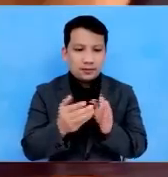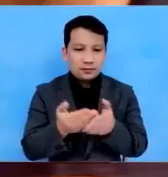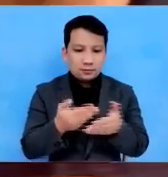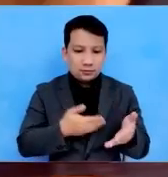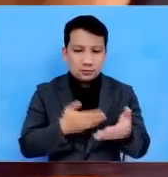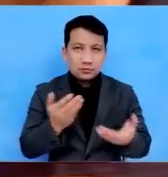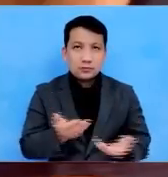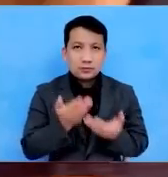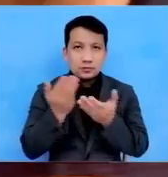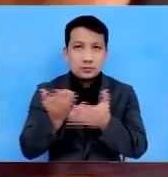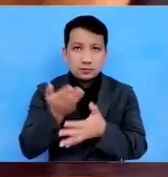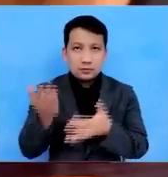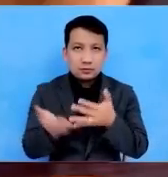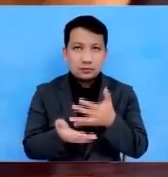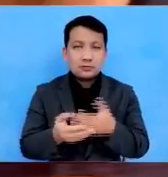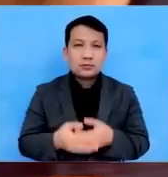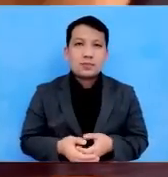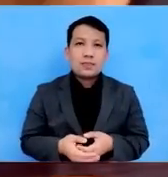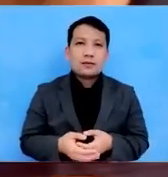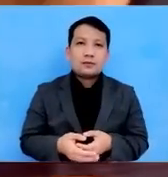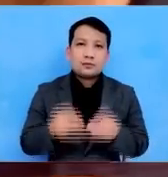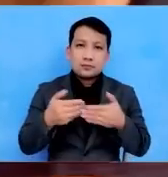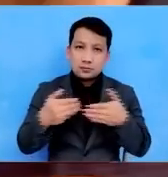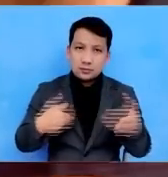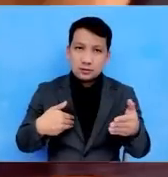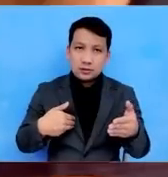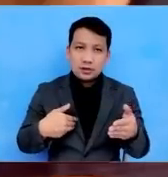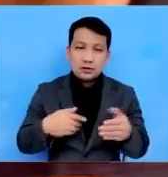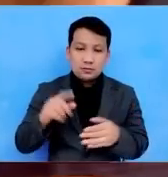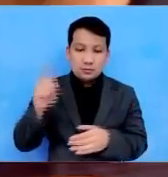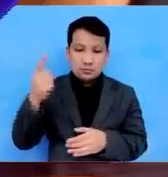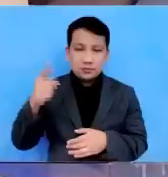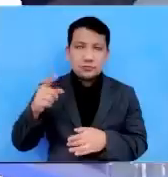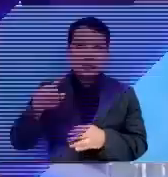Okay. Well, sir, mauna yung kay June Villamor. Yes.